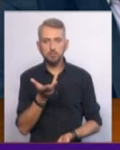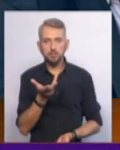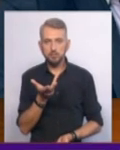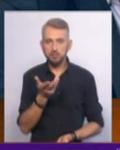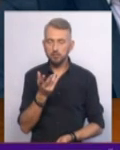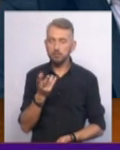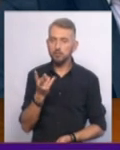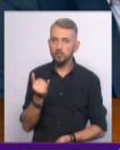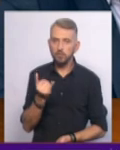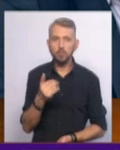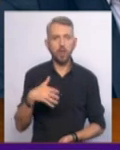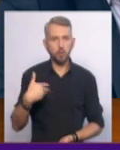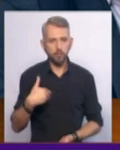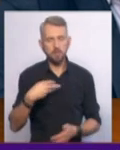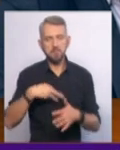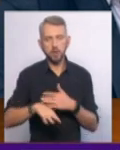Так. Добрий день, метро Печерська.